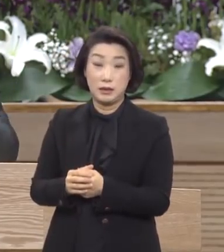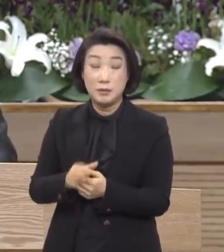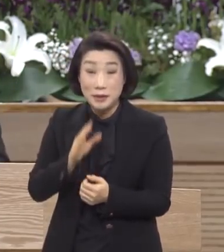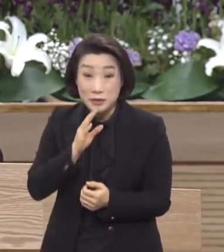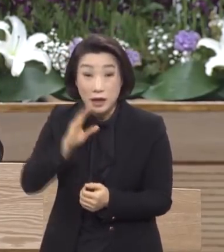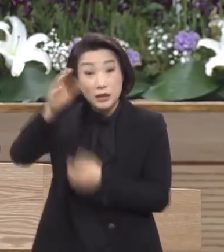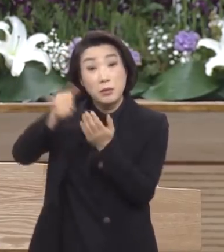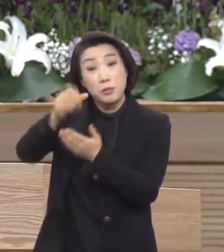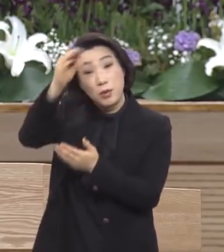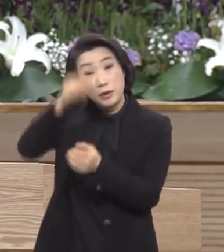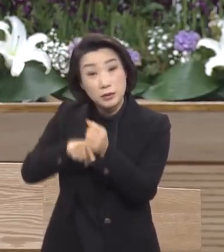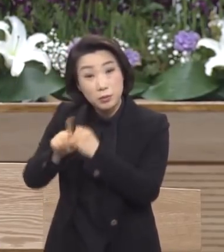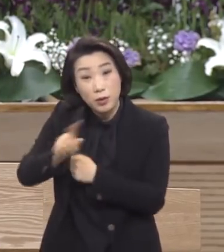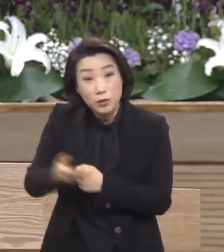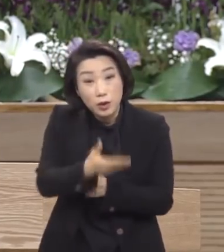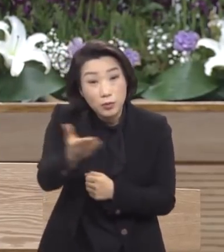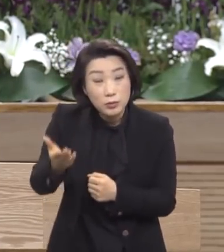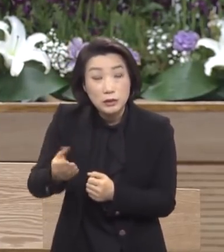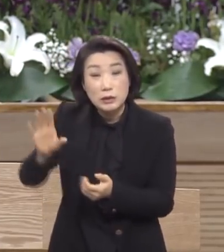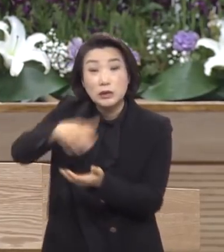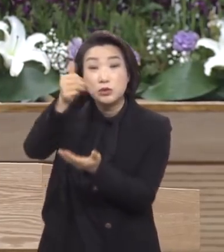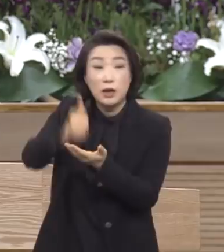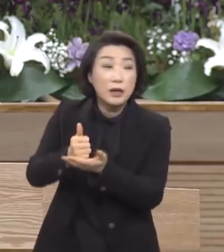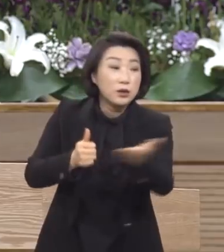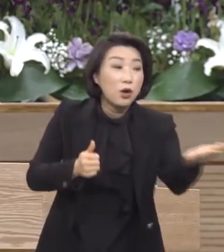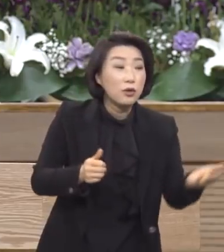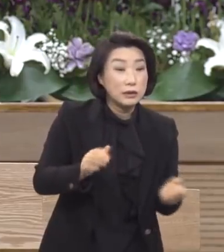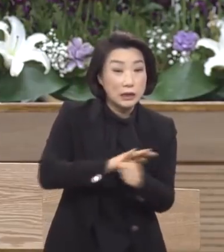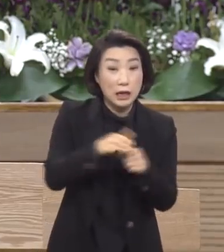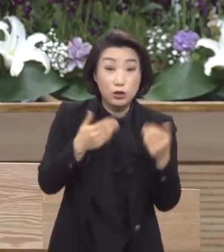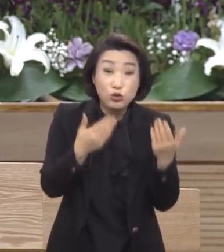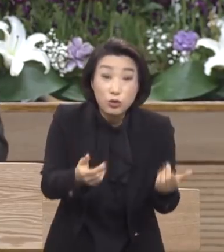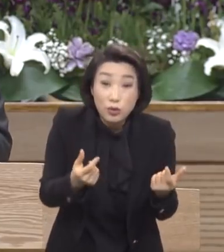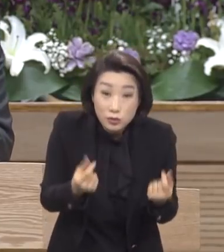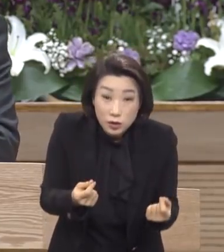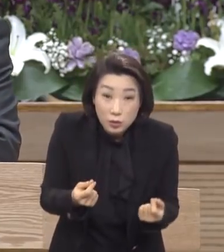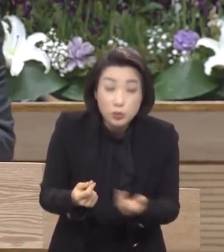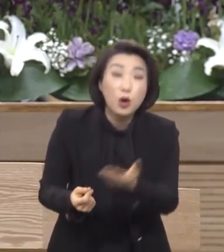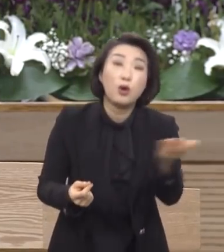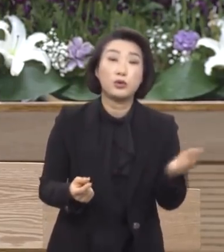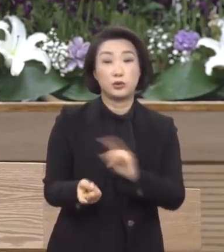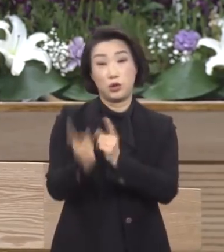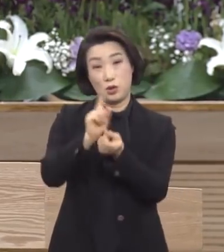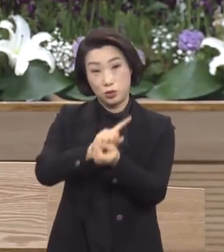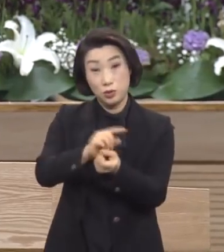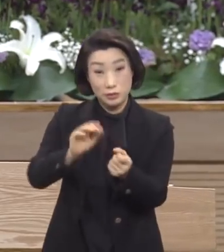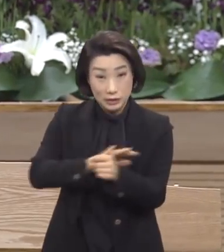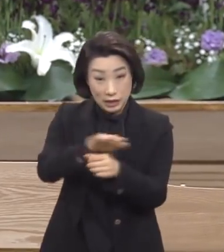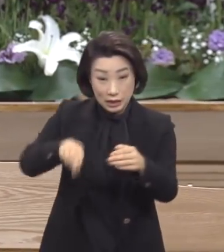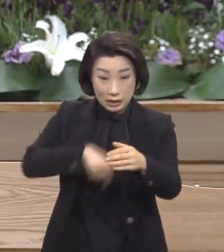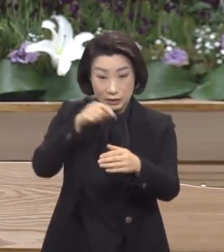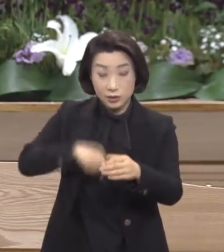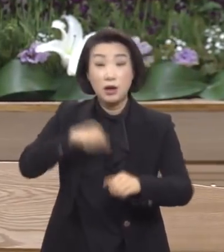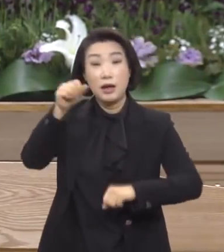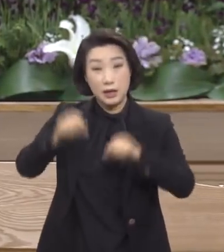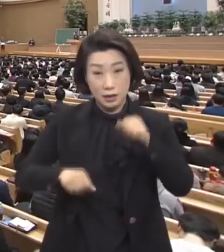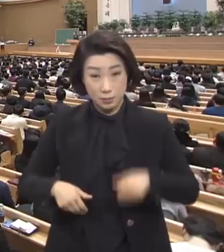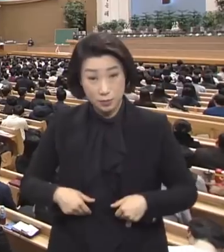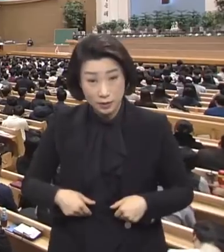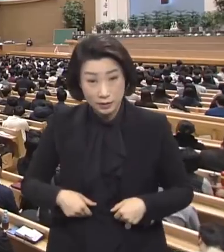그리스도께서 너희를 사랑한 것 같이 너희도 사랑 가운데